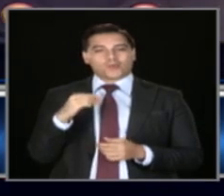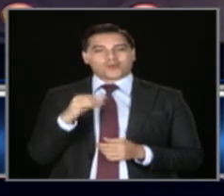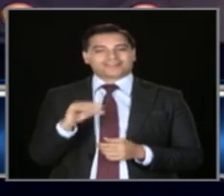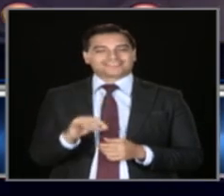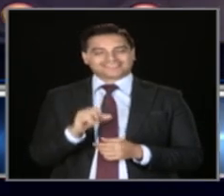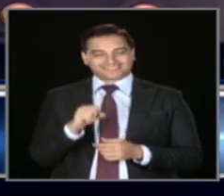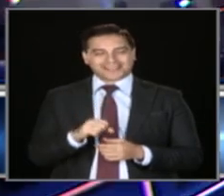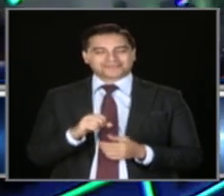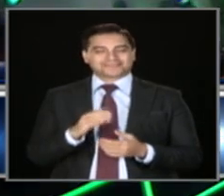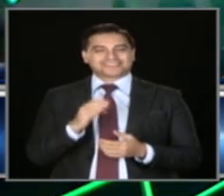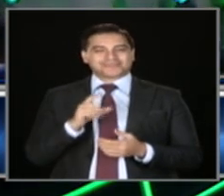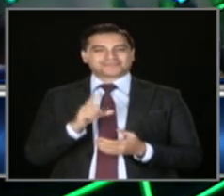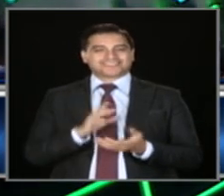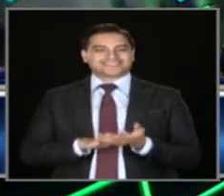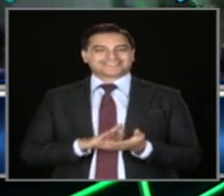إجابة صحيحة.